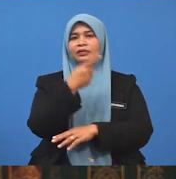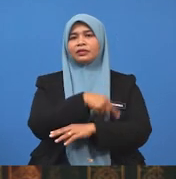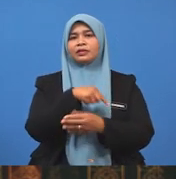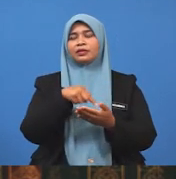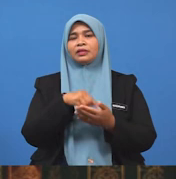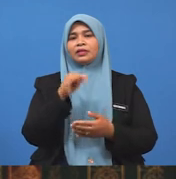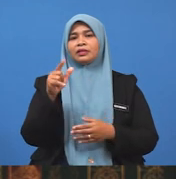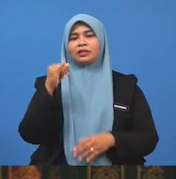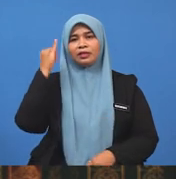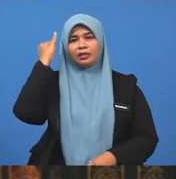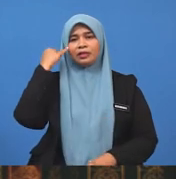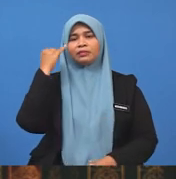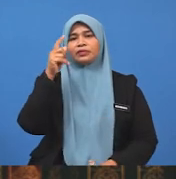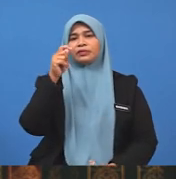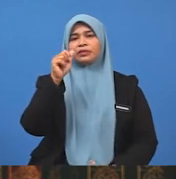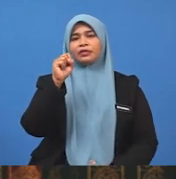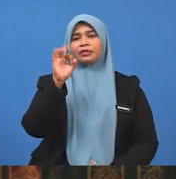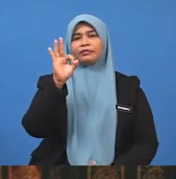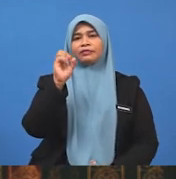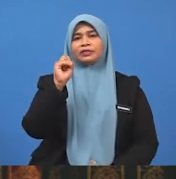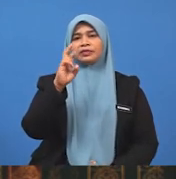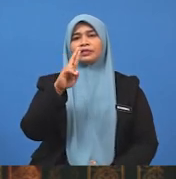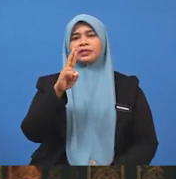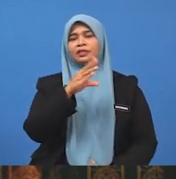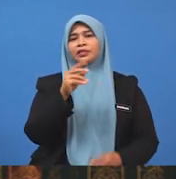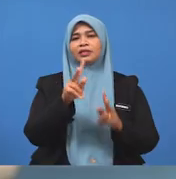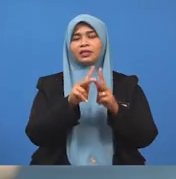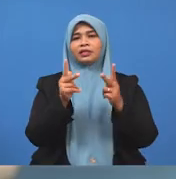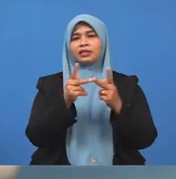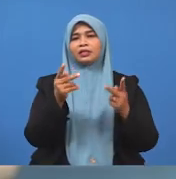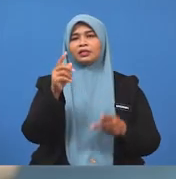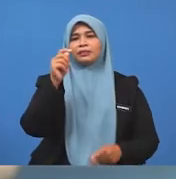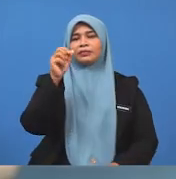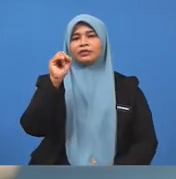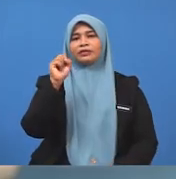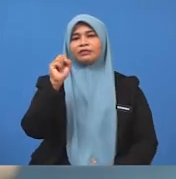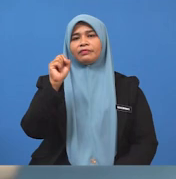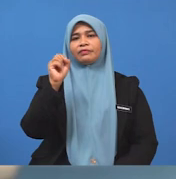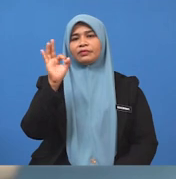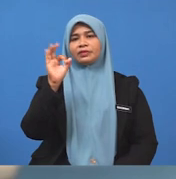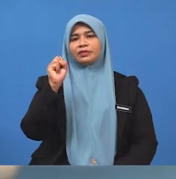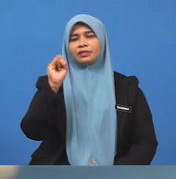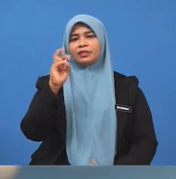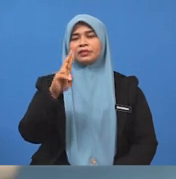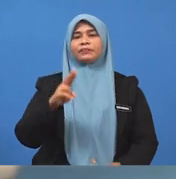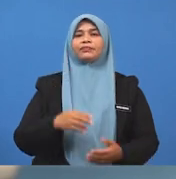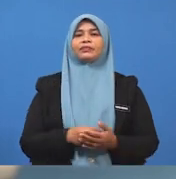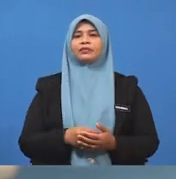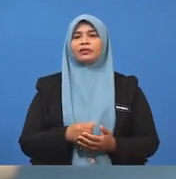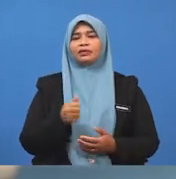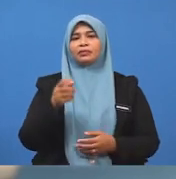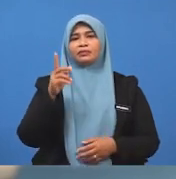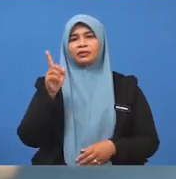Ilmu Tafsir dan kitab-kitab Tafsir anda mungkin pernah membaca al-quran dan